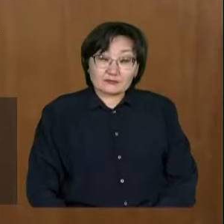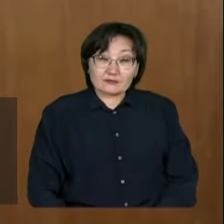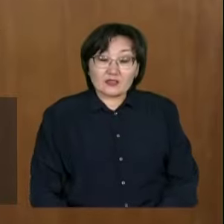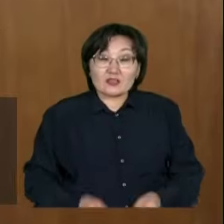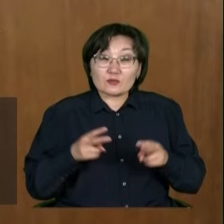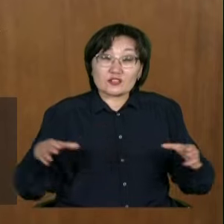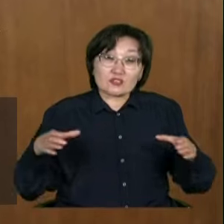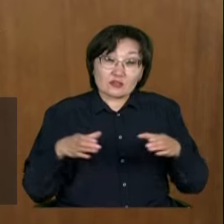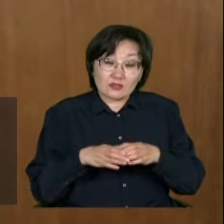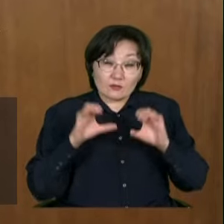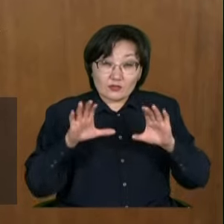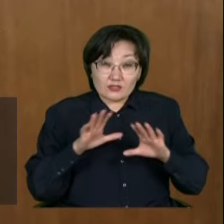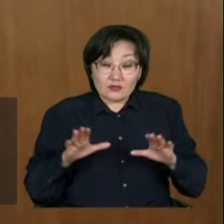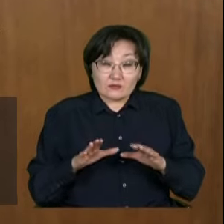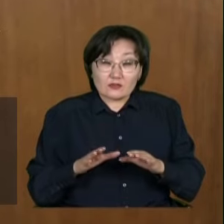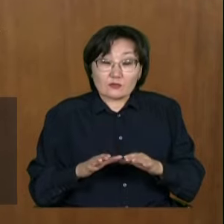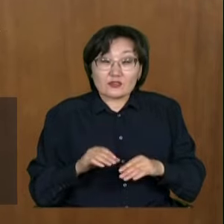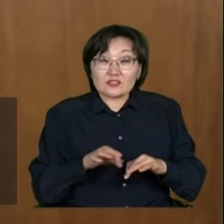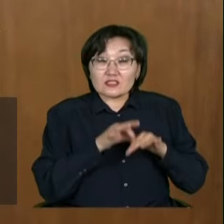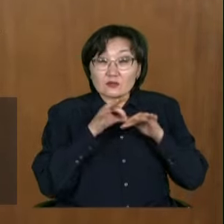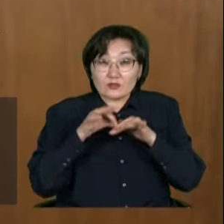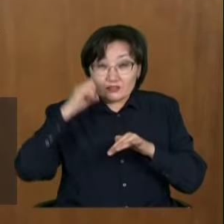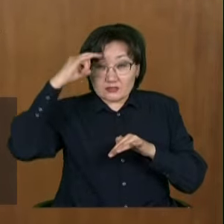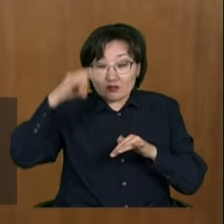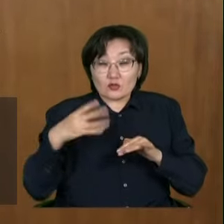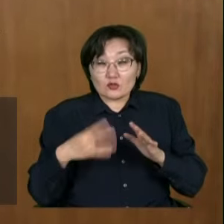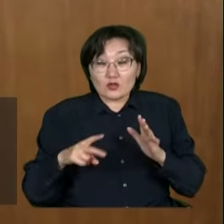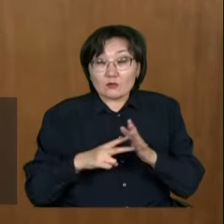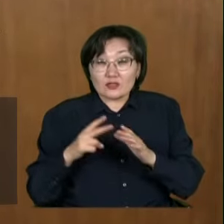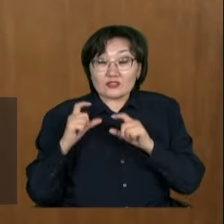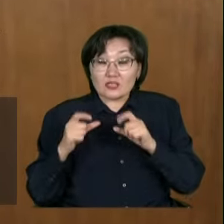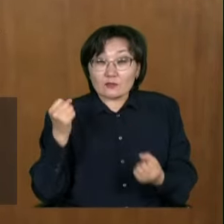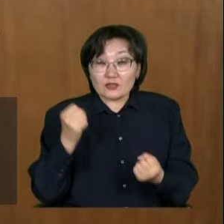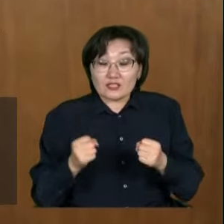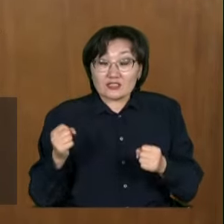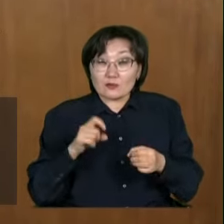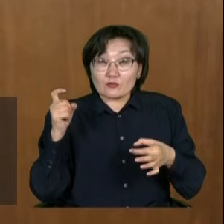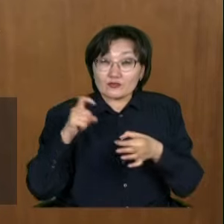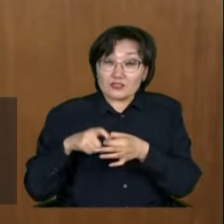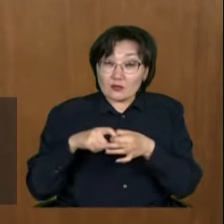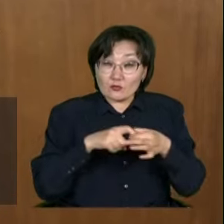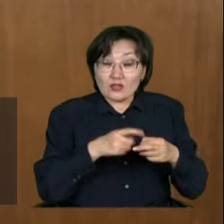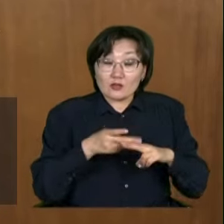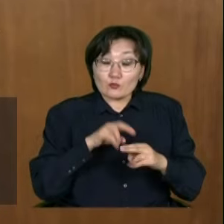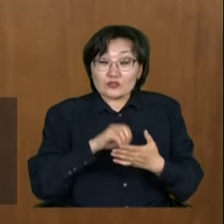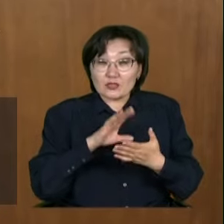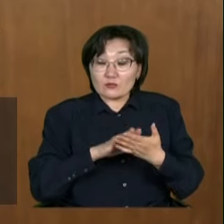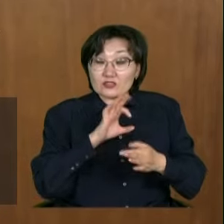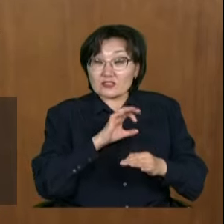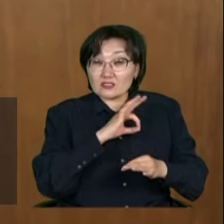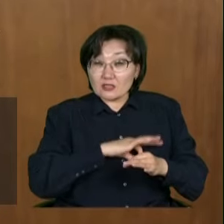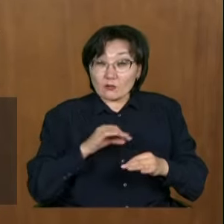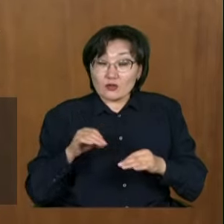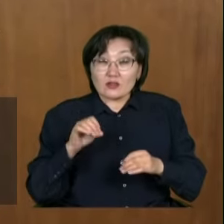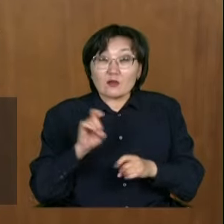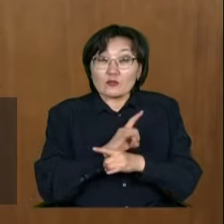Преступная группа незаконно везла в Казахстан 45 грузовых автомобилей и прицепов, которые поставлены на учет с использованием